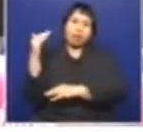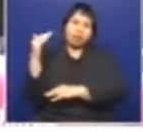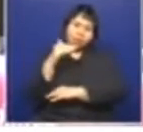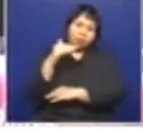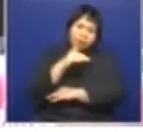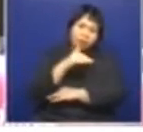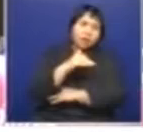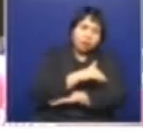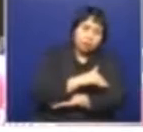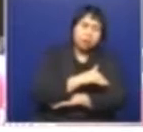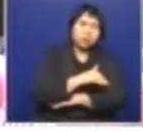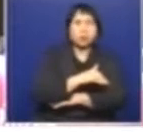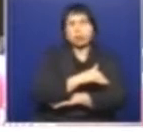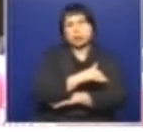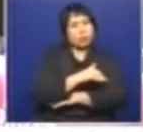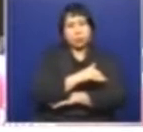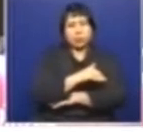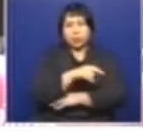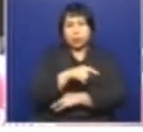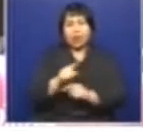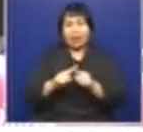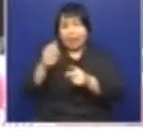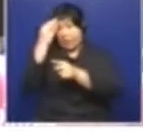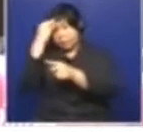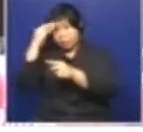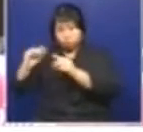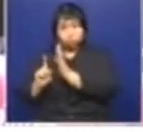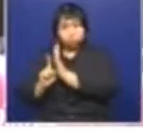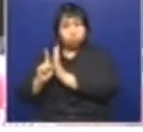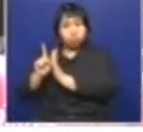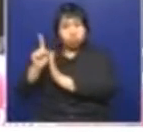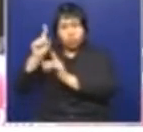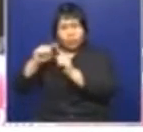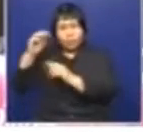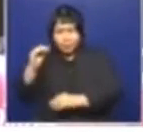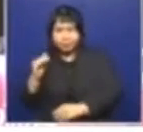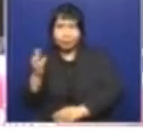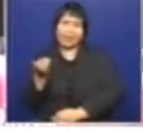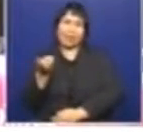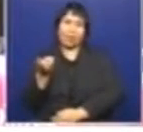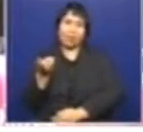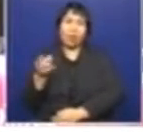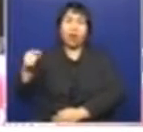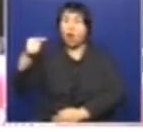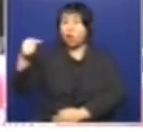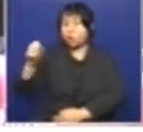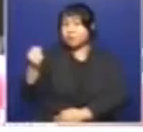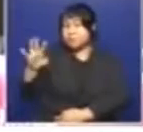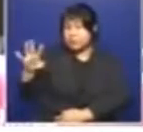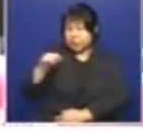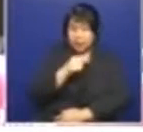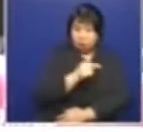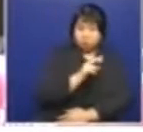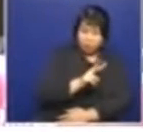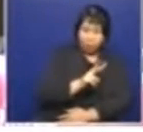แล้วมันยังเตี้ยอีกแต่ญี่ปุ่นมันเป็นคนสูงแต่มันเตี้ยลงนิดเดียวเขาลบ14แต่เราลบ2ก็ตาย